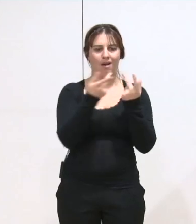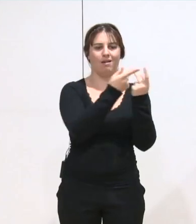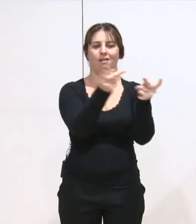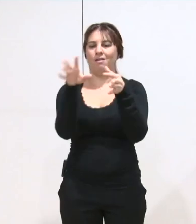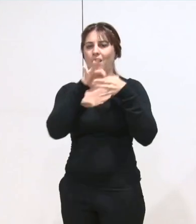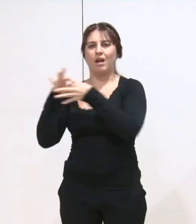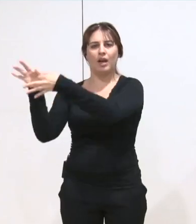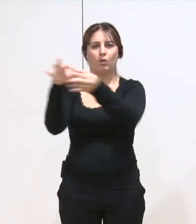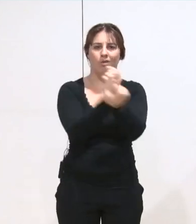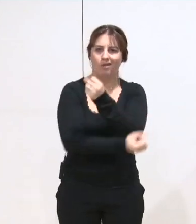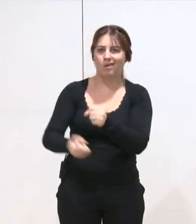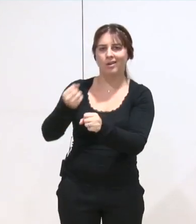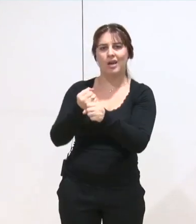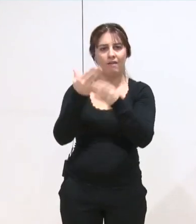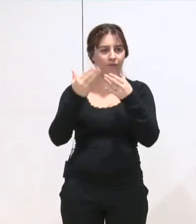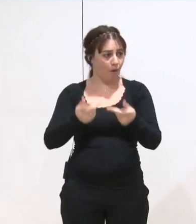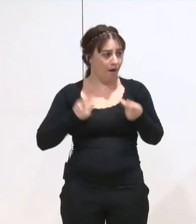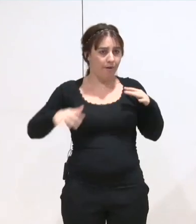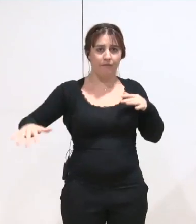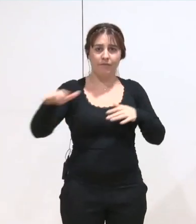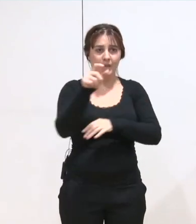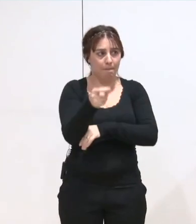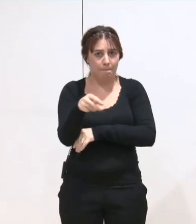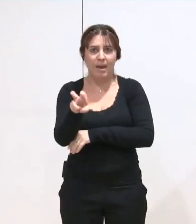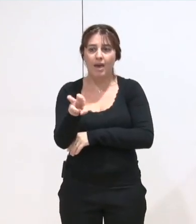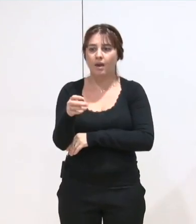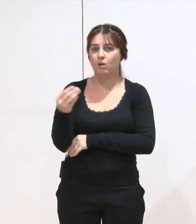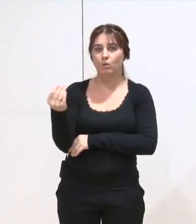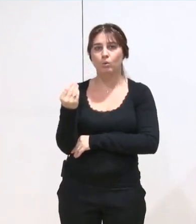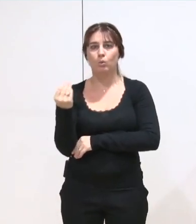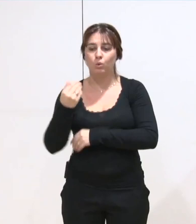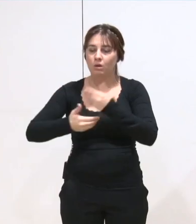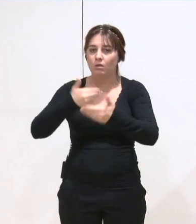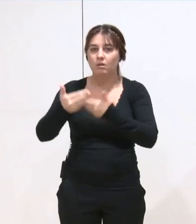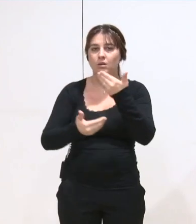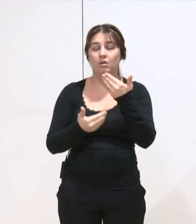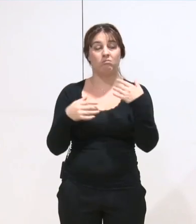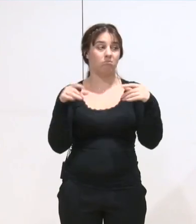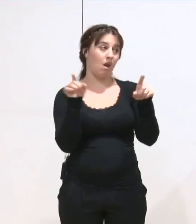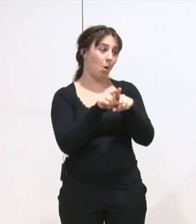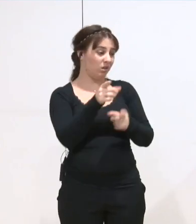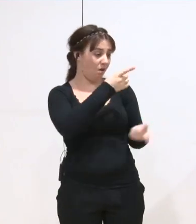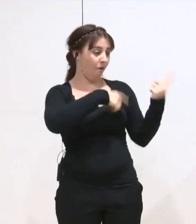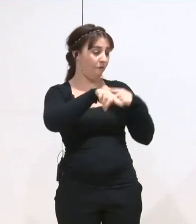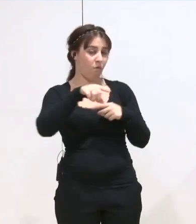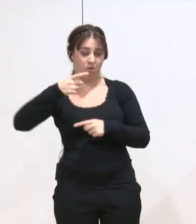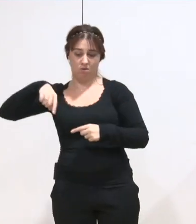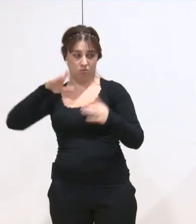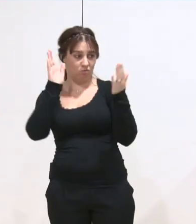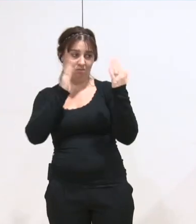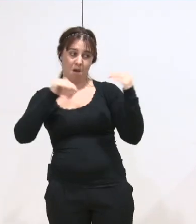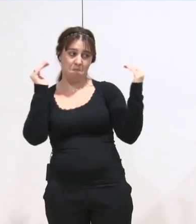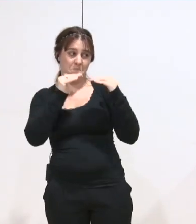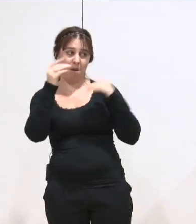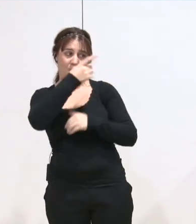susceptible d'apporter la paix dans nos bassins de vie? Mais plus encore, n'êtes-vous pas, tout comme nous, tout simplement